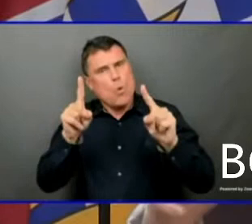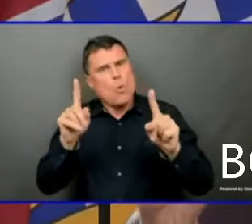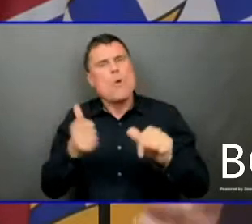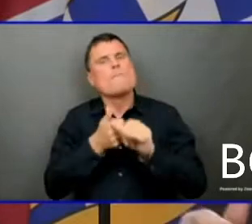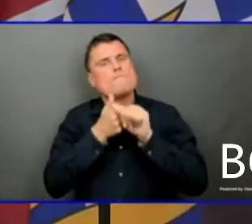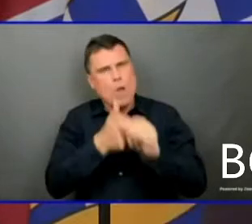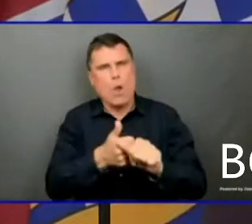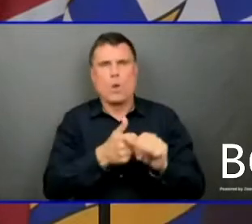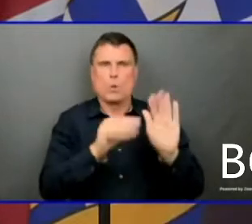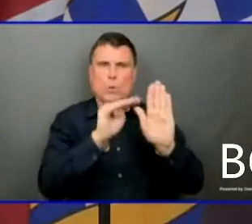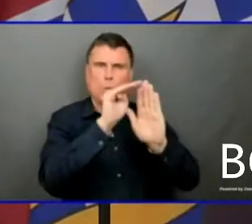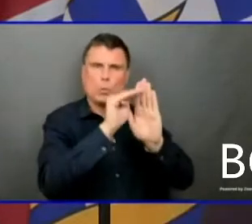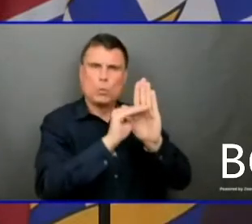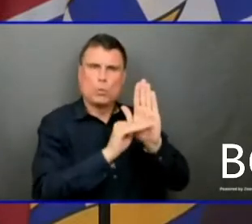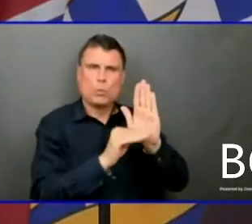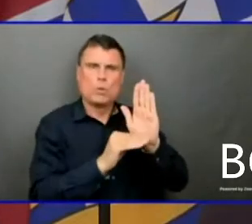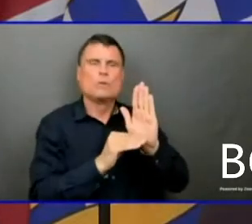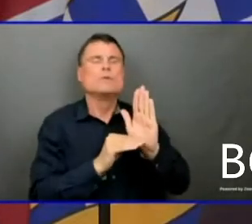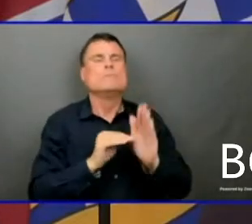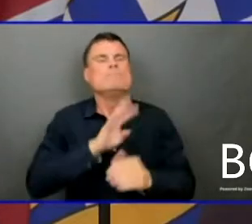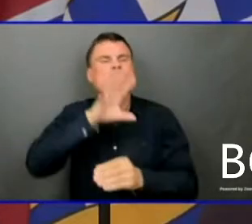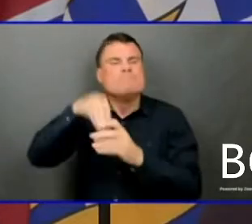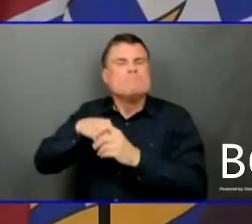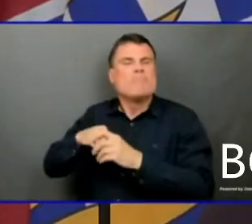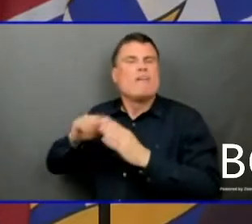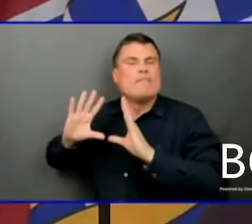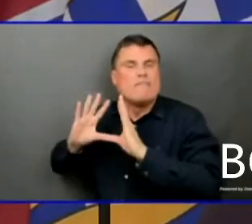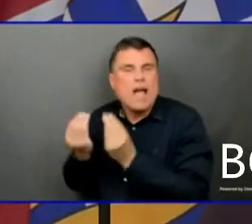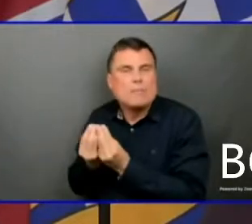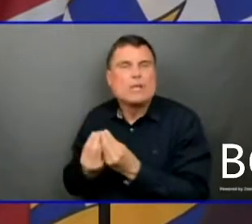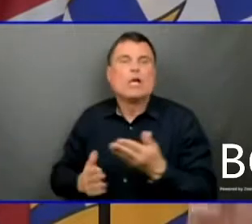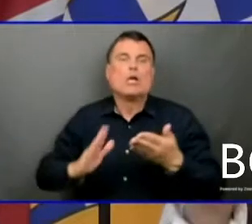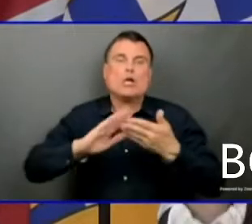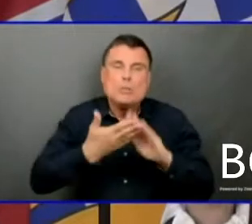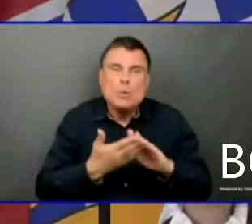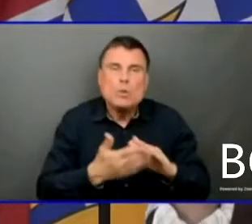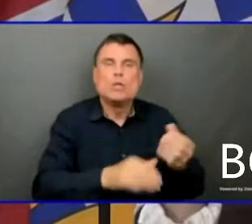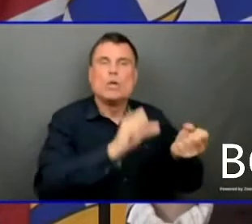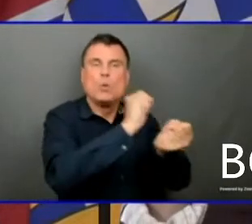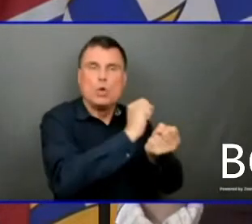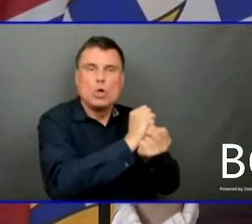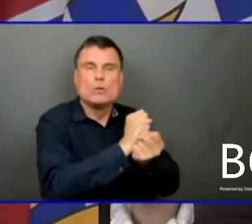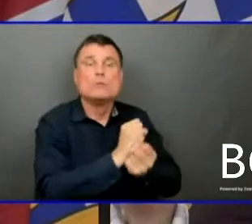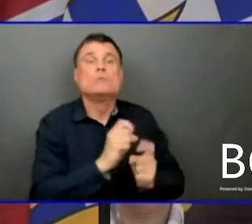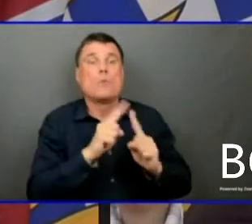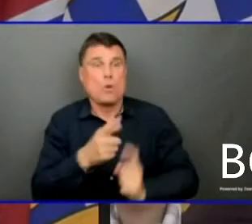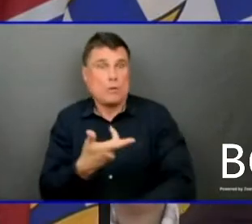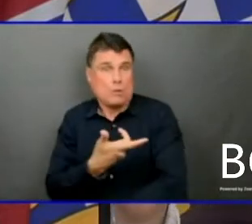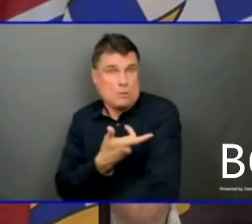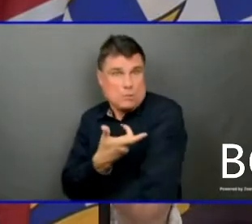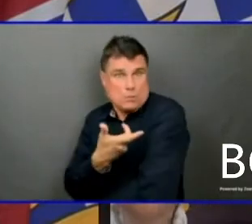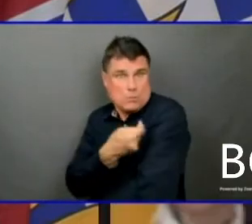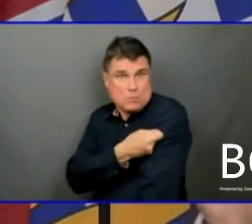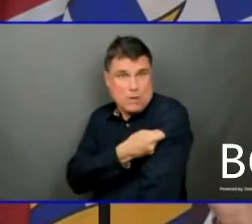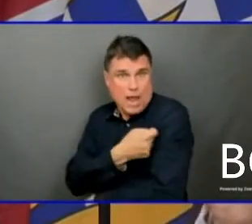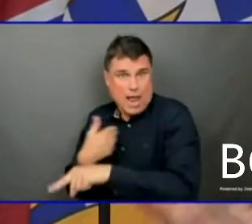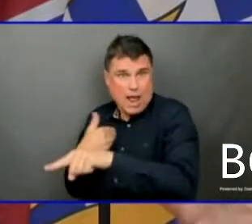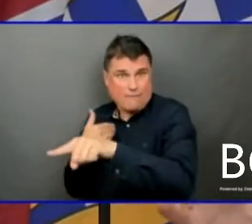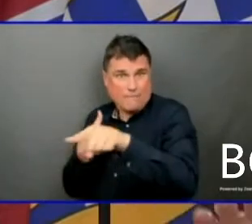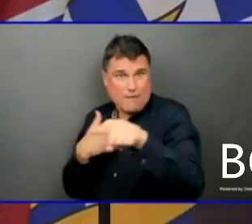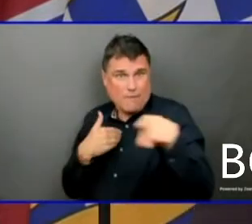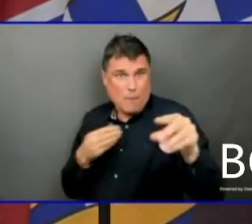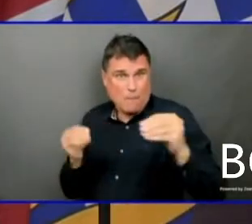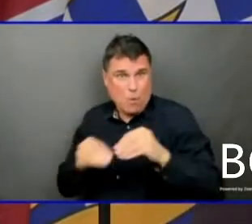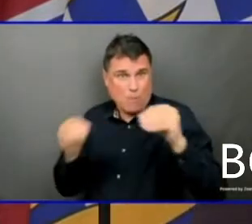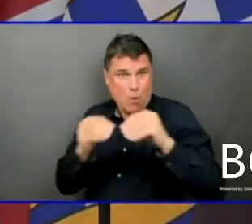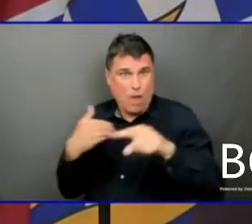的分布分发有一个科学的判断，所以希望大家能够及时的去注册，现在